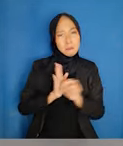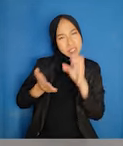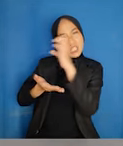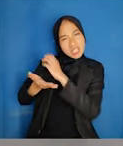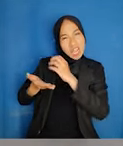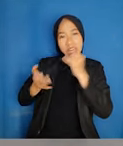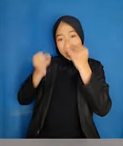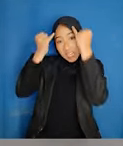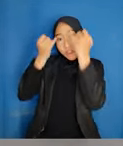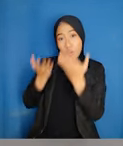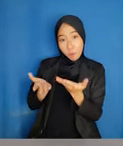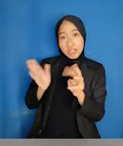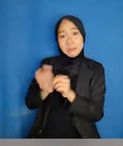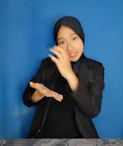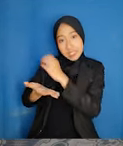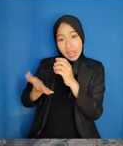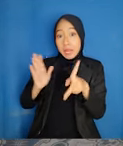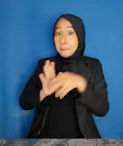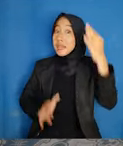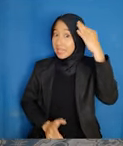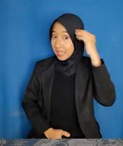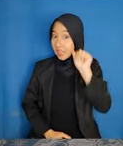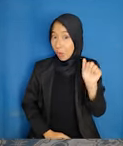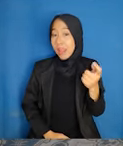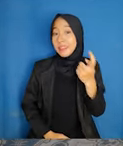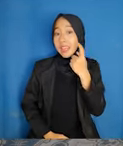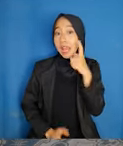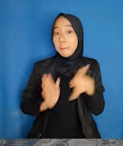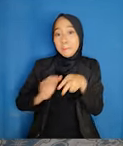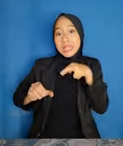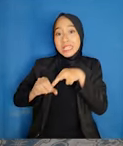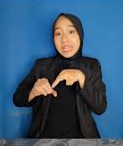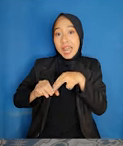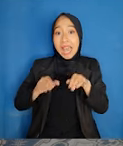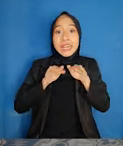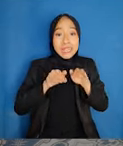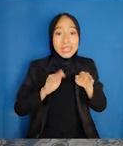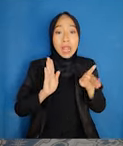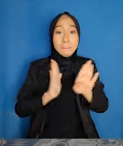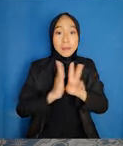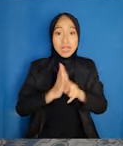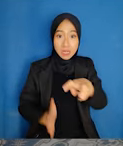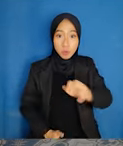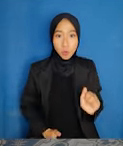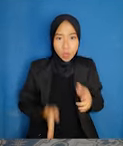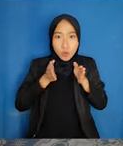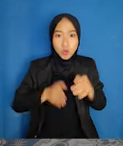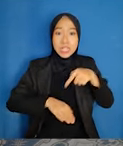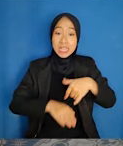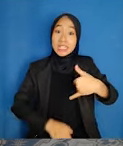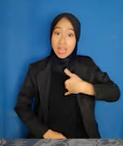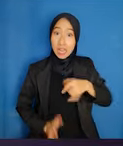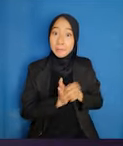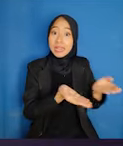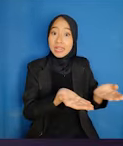Mencari informasi, mencari pengetahuan mengenai peserta didik berkebutuhan khusus ini. Dan saya